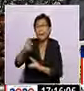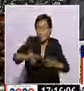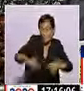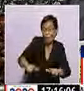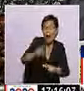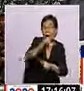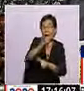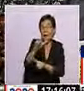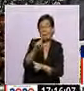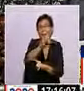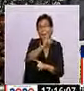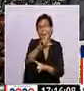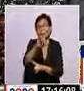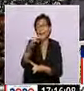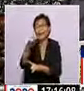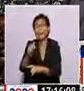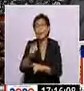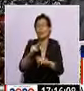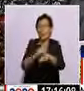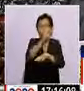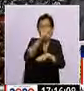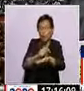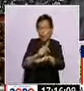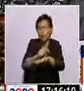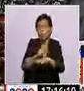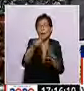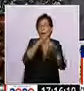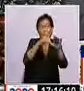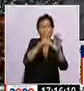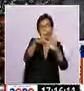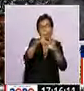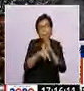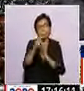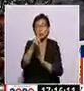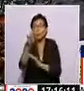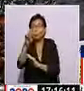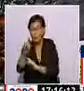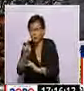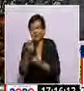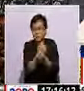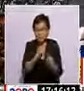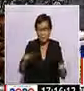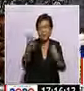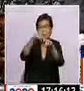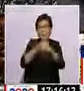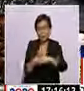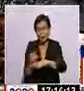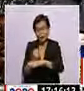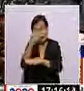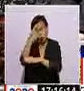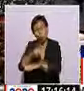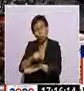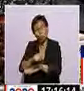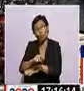membenarkan LKA menggunakan lebihan hasil yang dijana daripada kursus TVET yang disediakan kepada industri